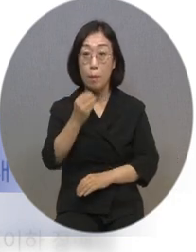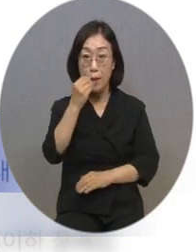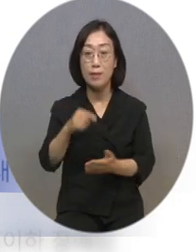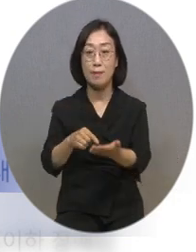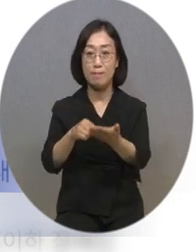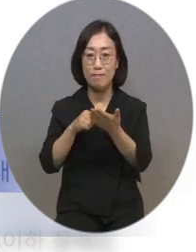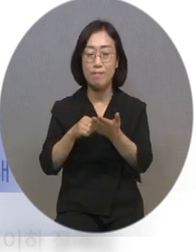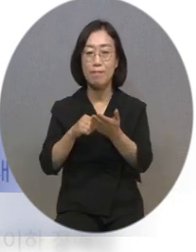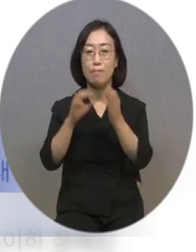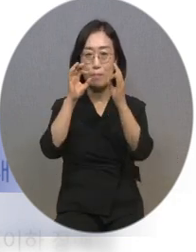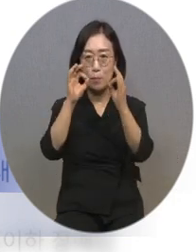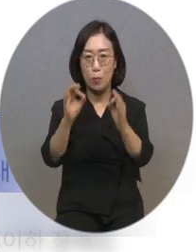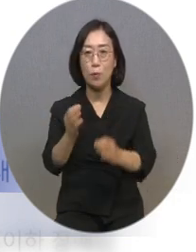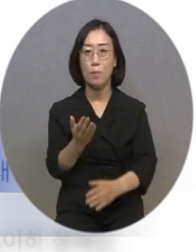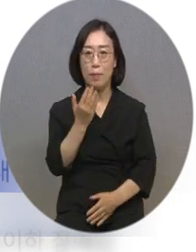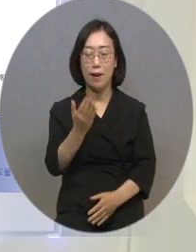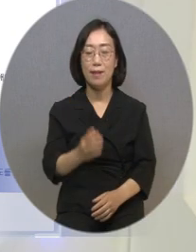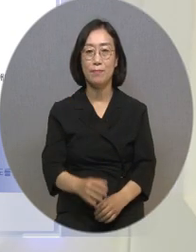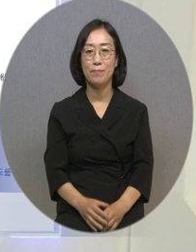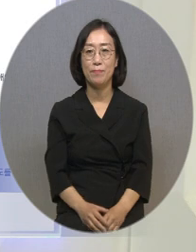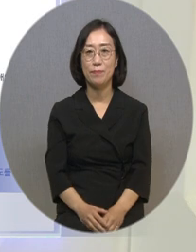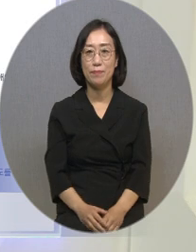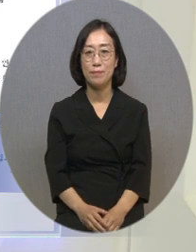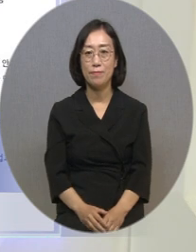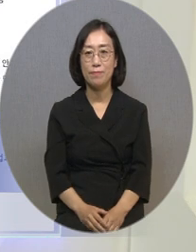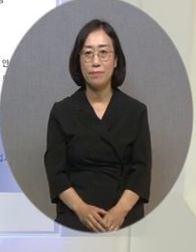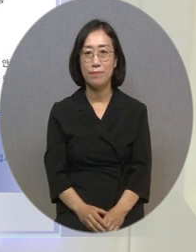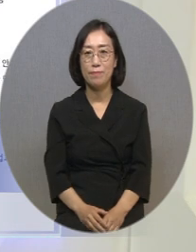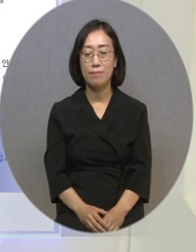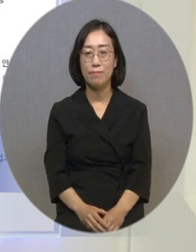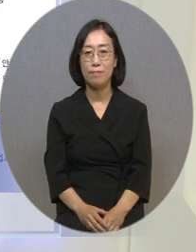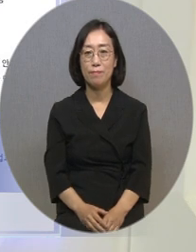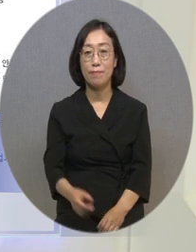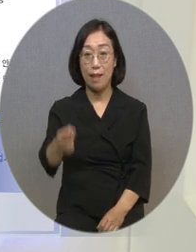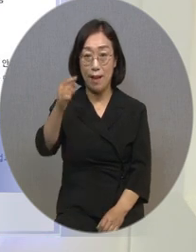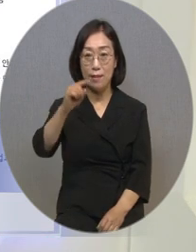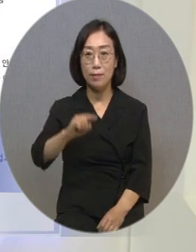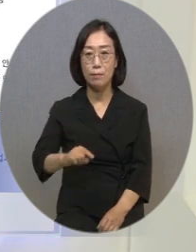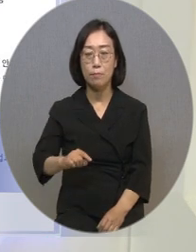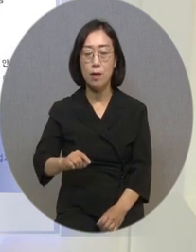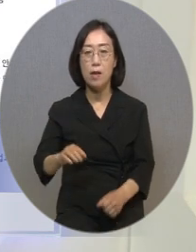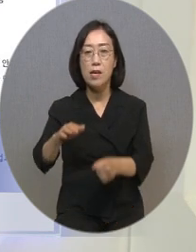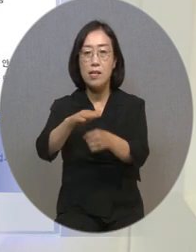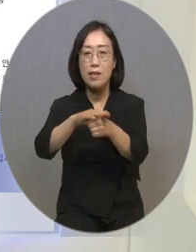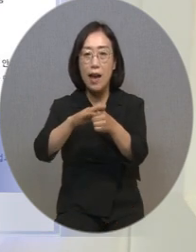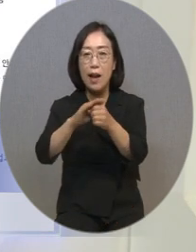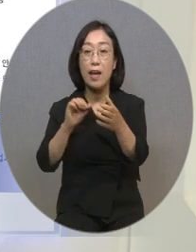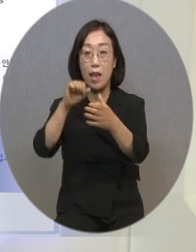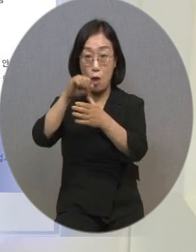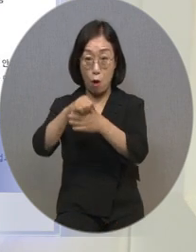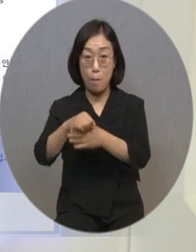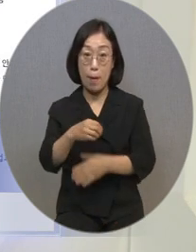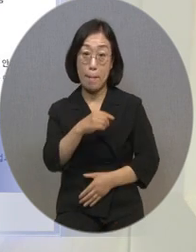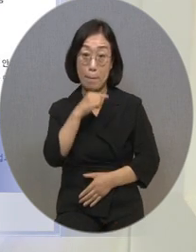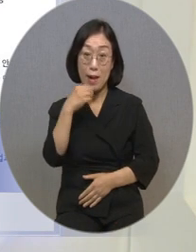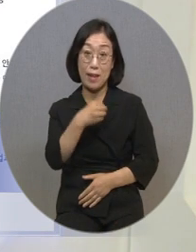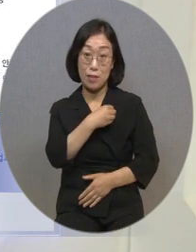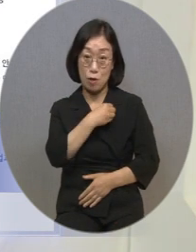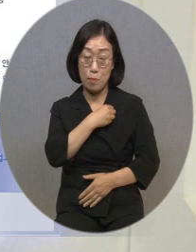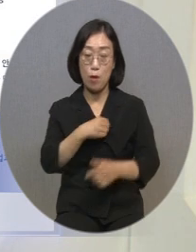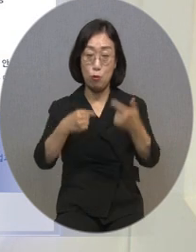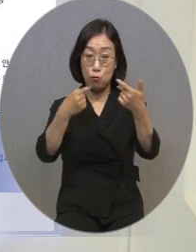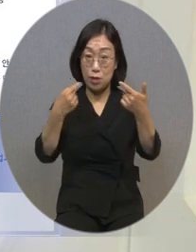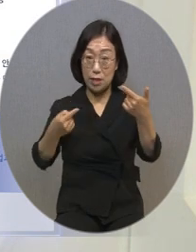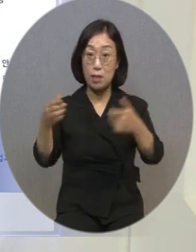확인할 수 있습니다 다음 기사입니다 사랑의 열매 사회복지 공동모금회가 6월 1일부터